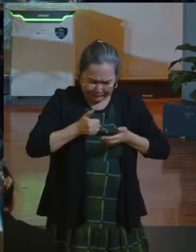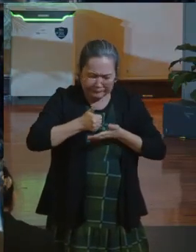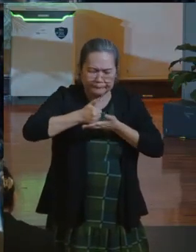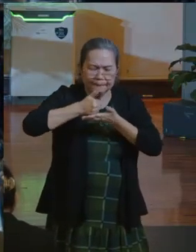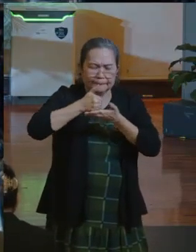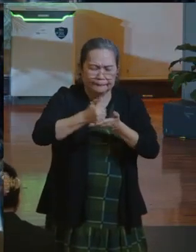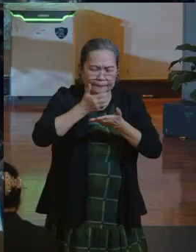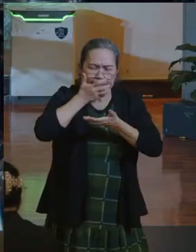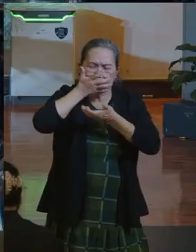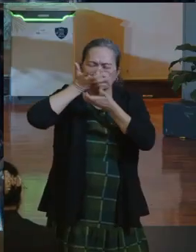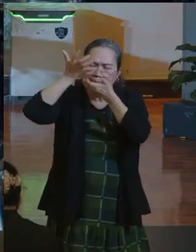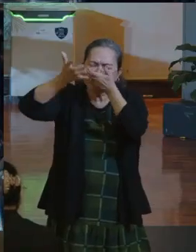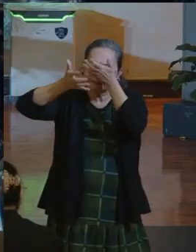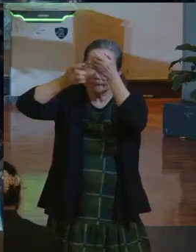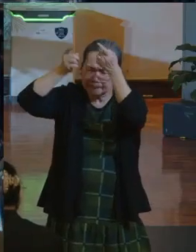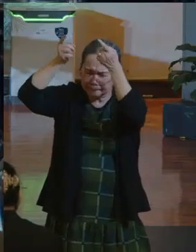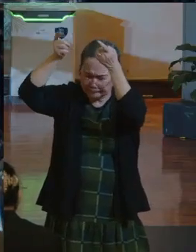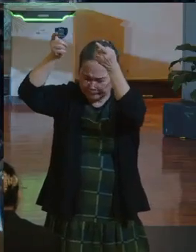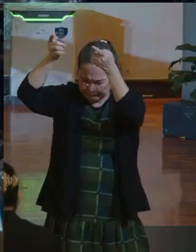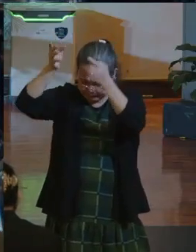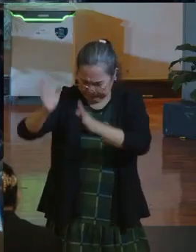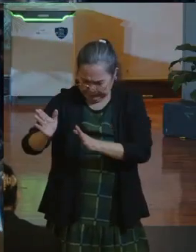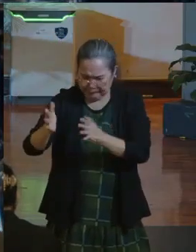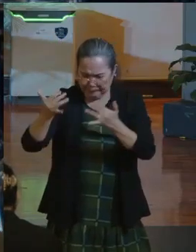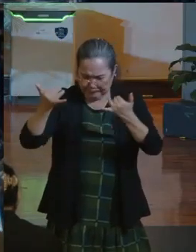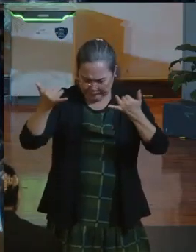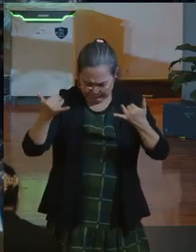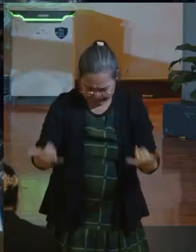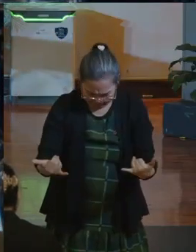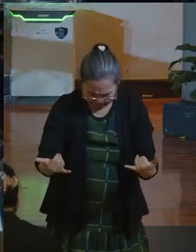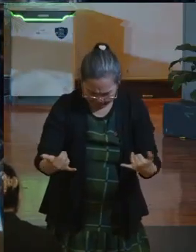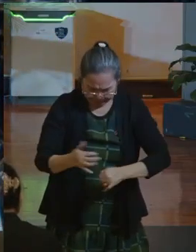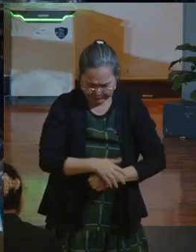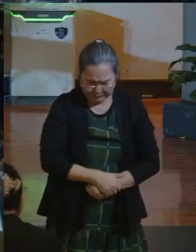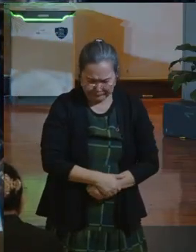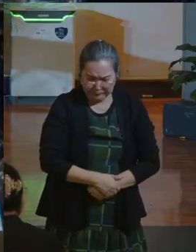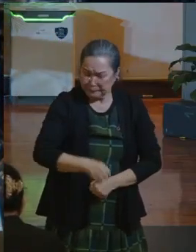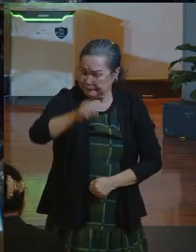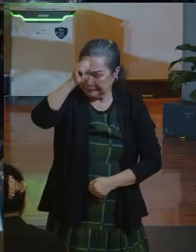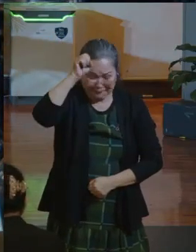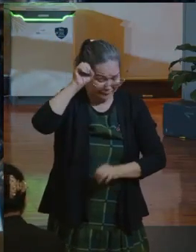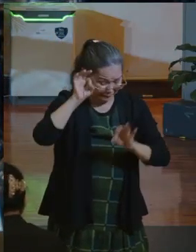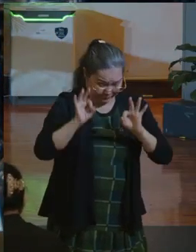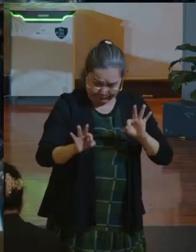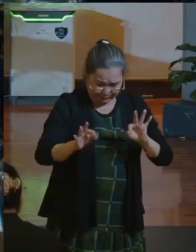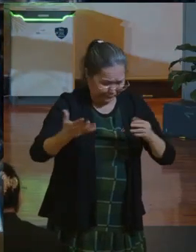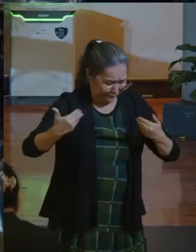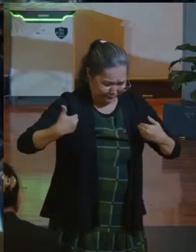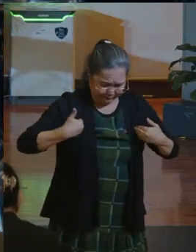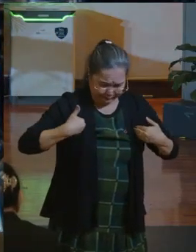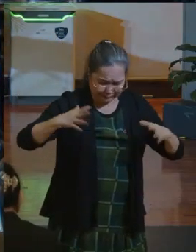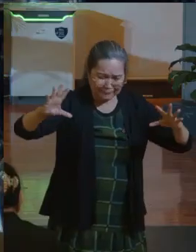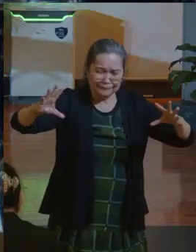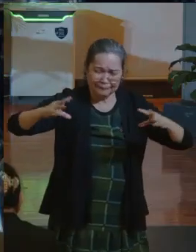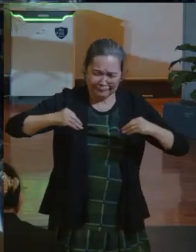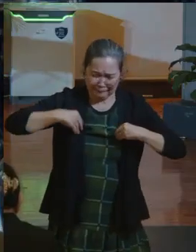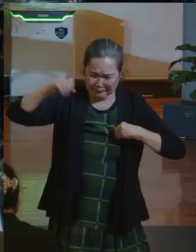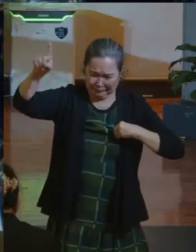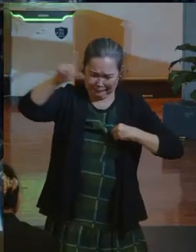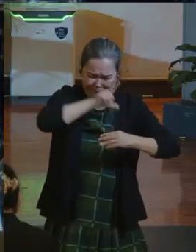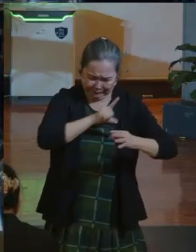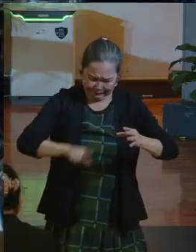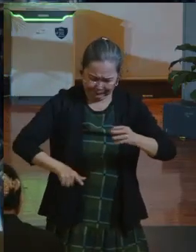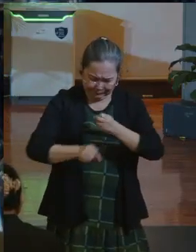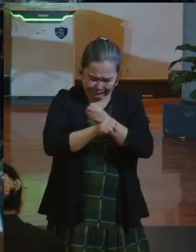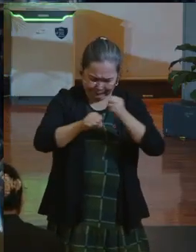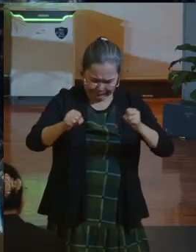silang ipangumpisa dito sa oras na ito. Kung sila ay hindi ka nananampalataya sa inyo,